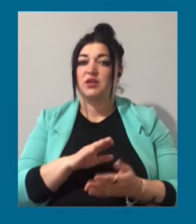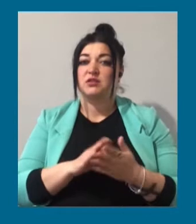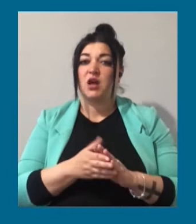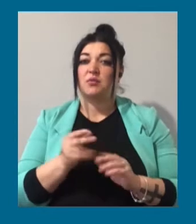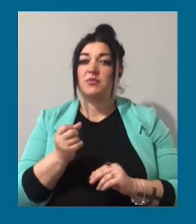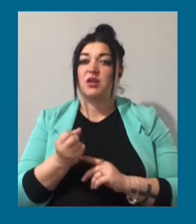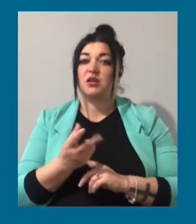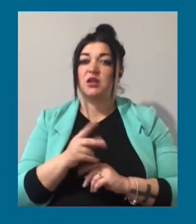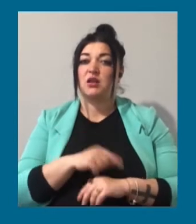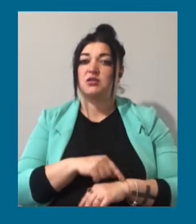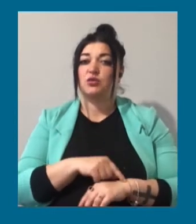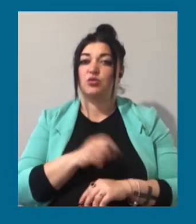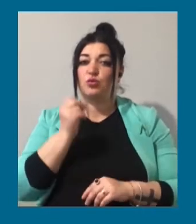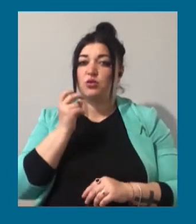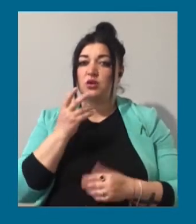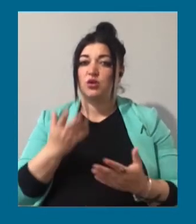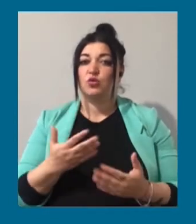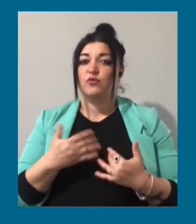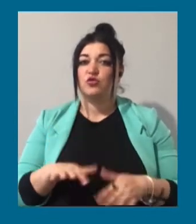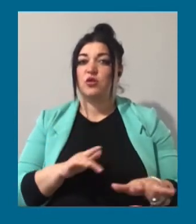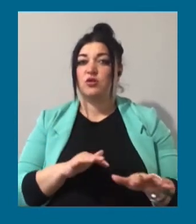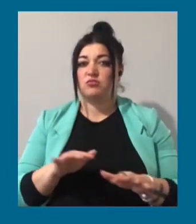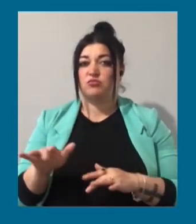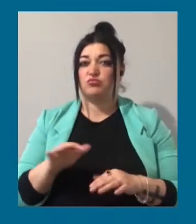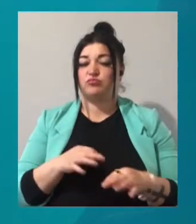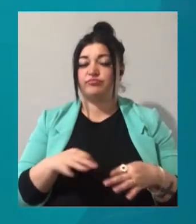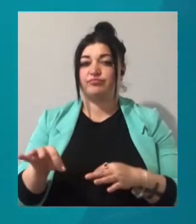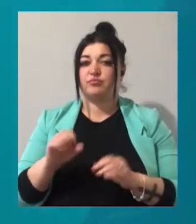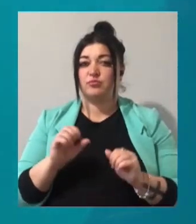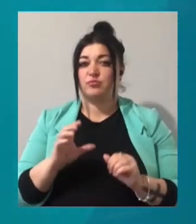годину. Вже рух по місту було стабілізовано.